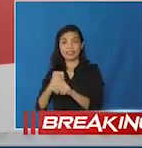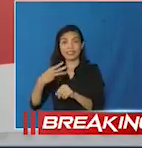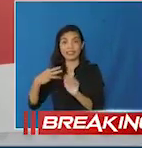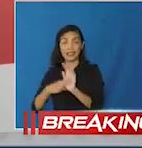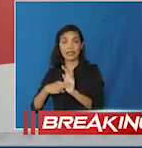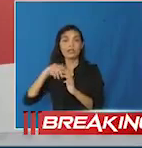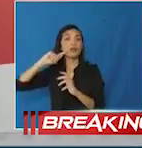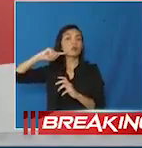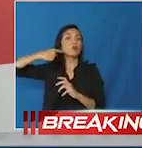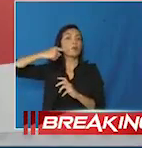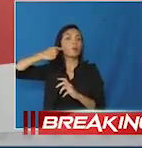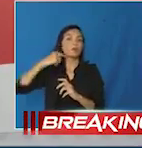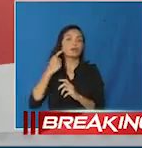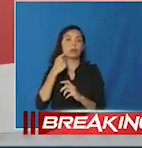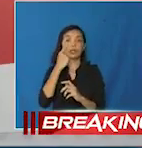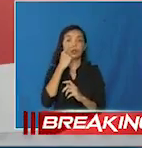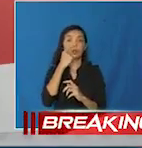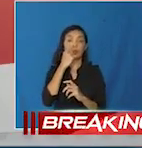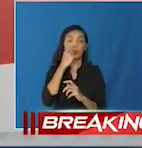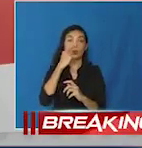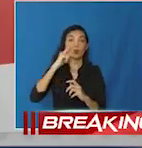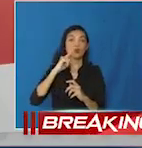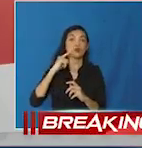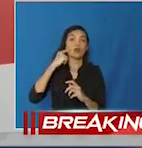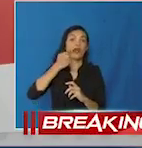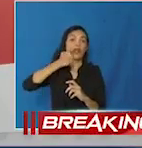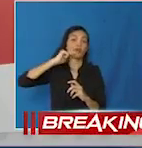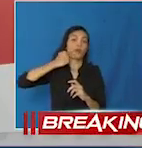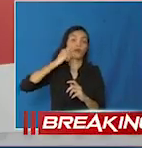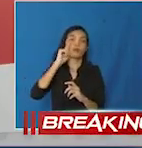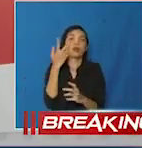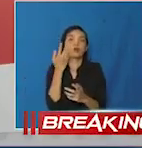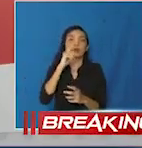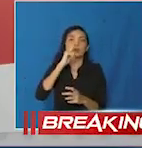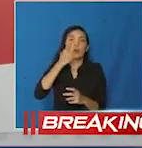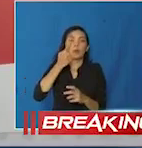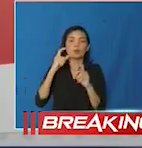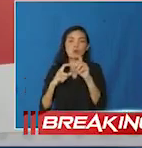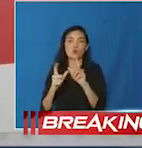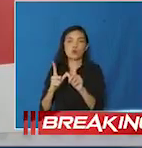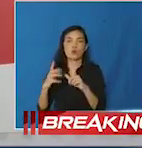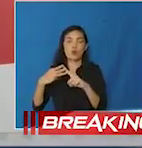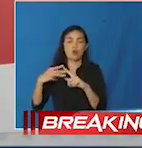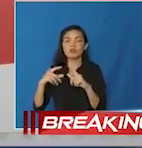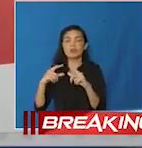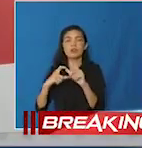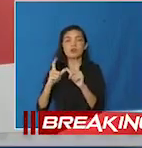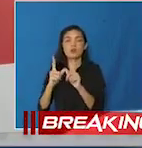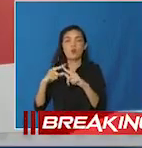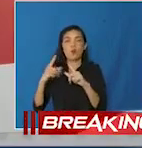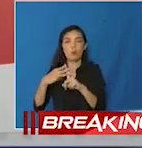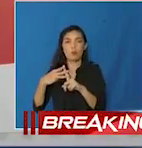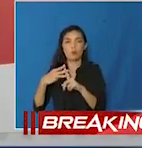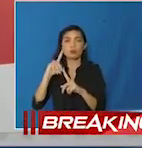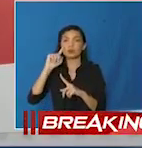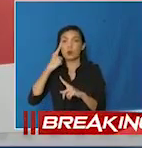dilaksanakan di dinding belakang rongga hidung atau di dinding belakang rongga mulut Nah kalau ini maka kita akan melakukan